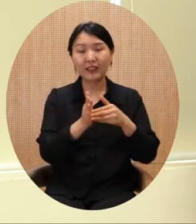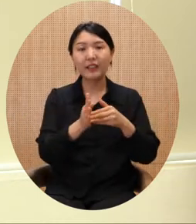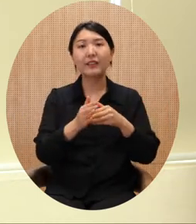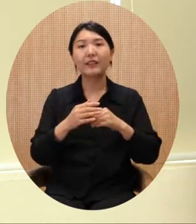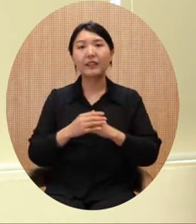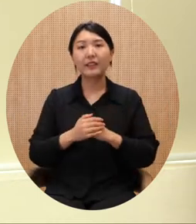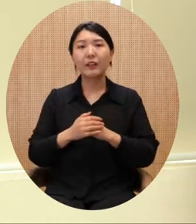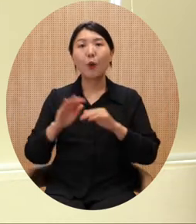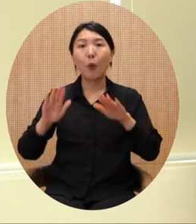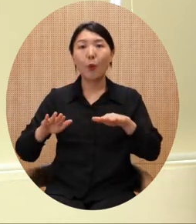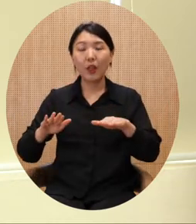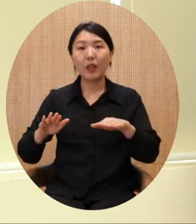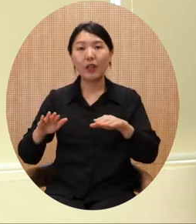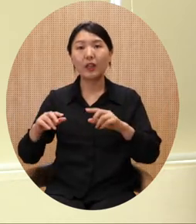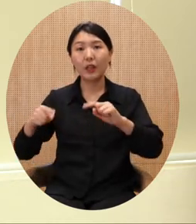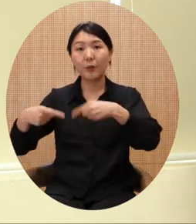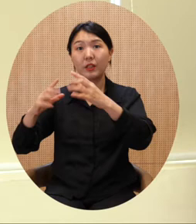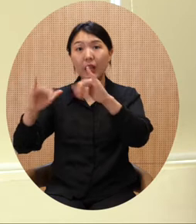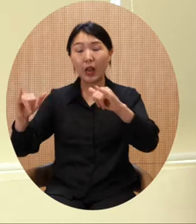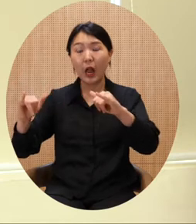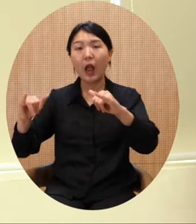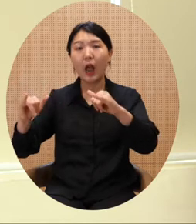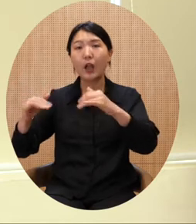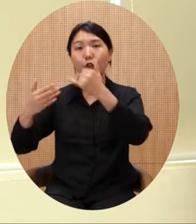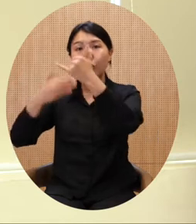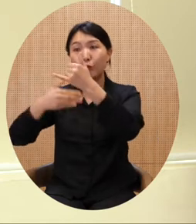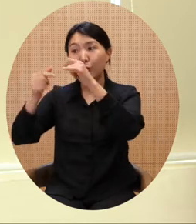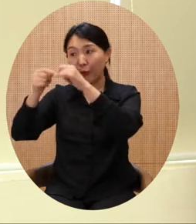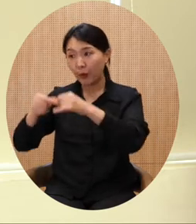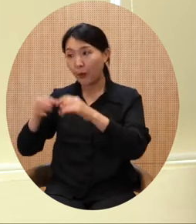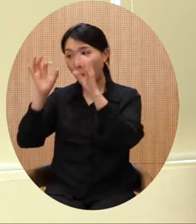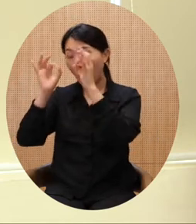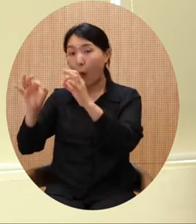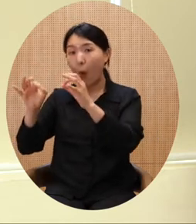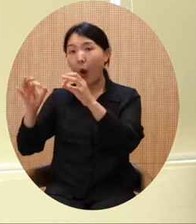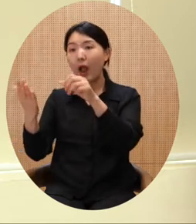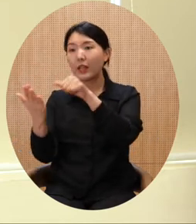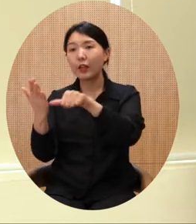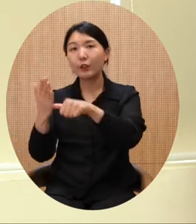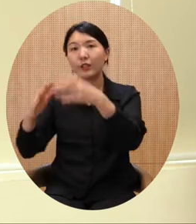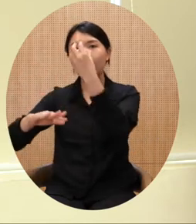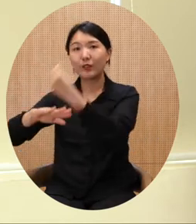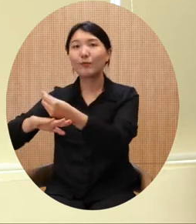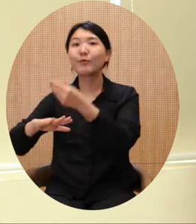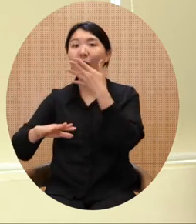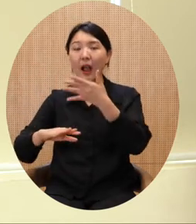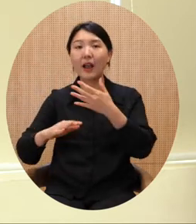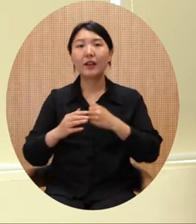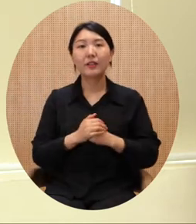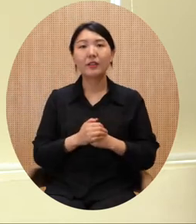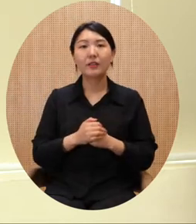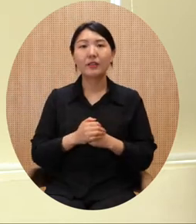공유드렸습니다만 당일 접속하신 분들은 유튜브 상세 페이지를 통해 자료집을 내려받으시기 바랍니다.